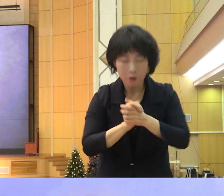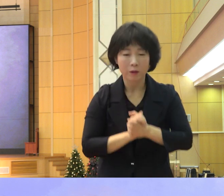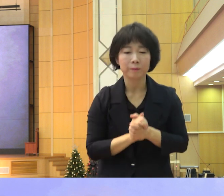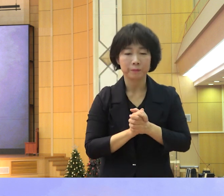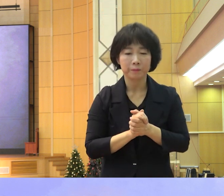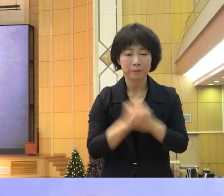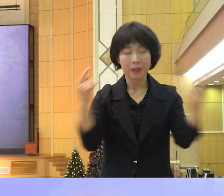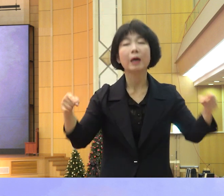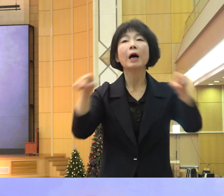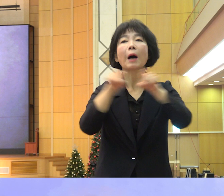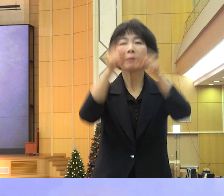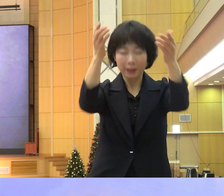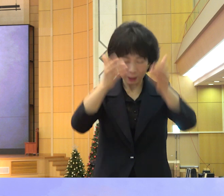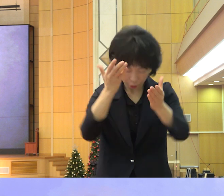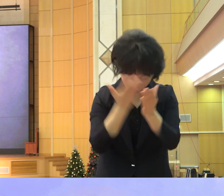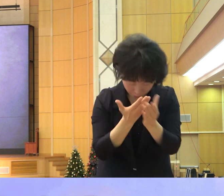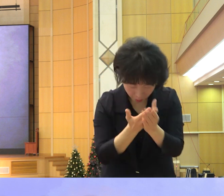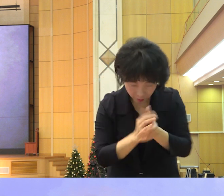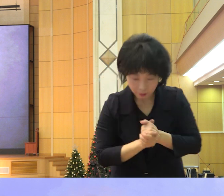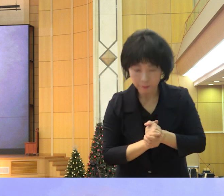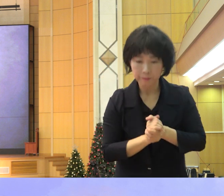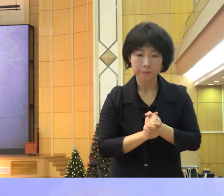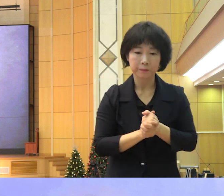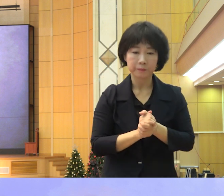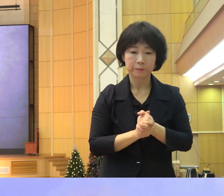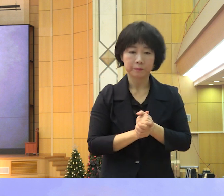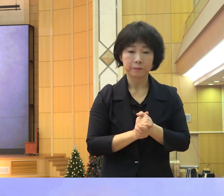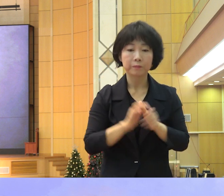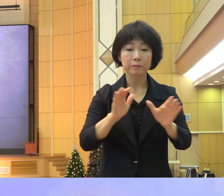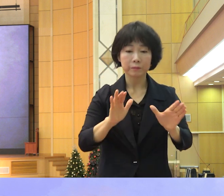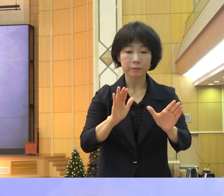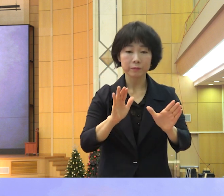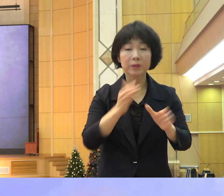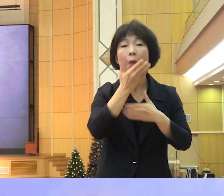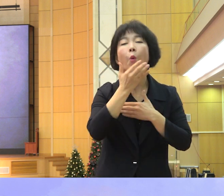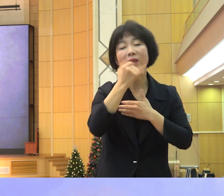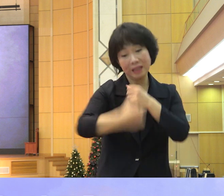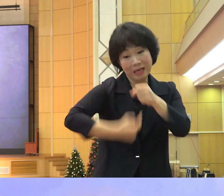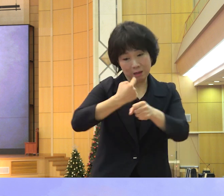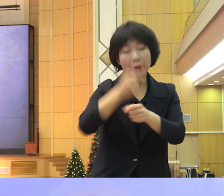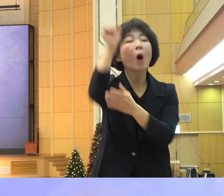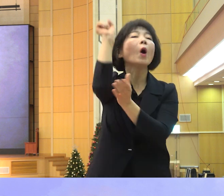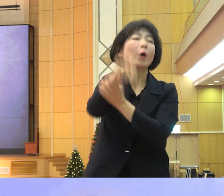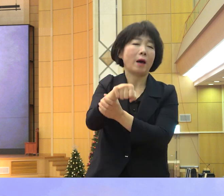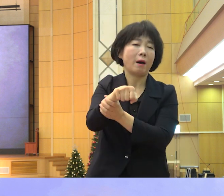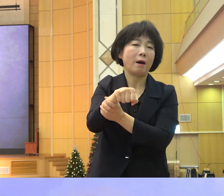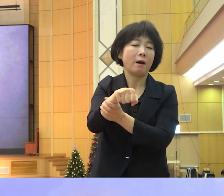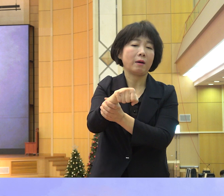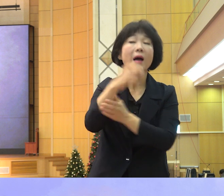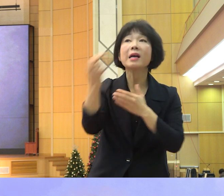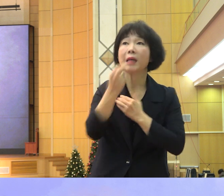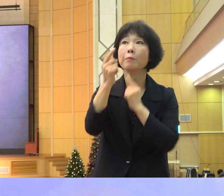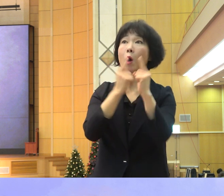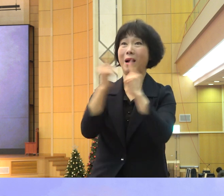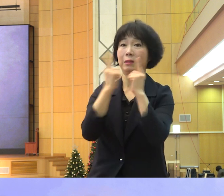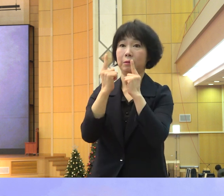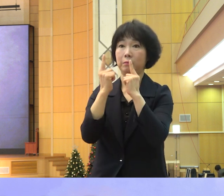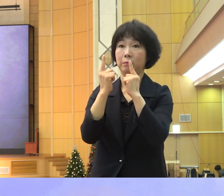있도록 함께하여 주옵소서. 복된 한 해를 허락해 주시고 생명의